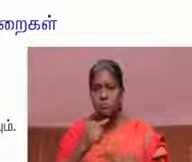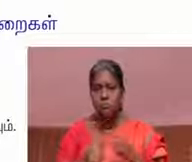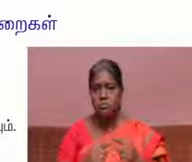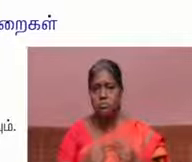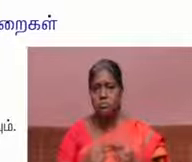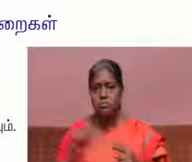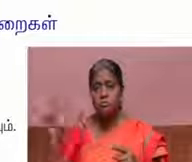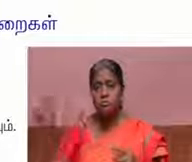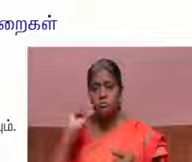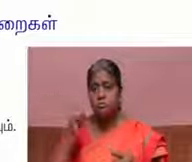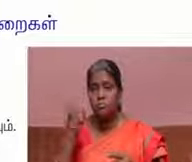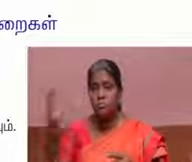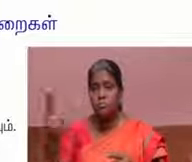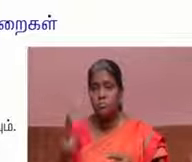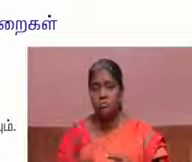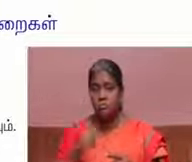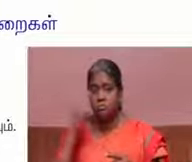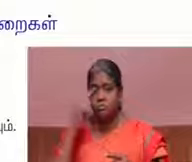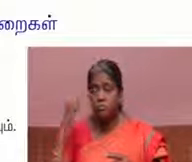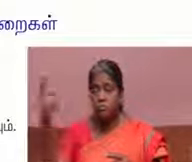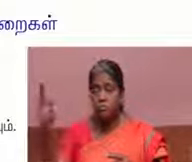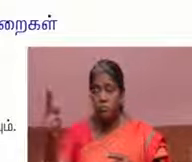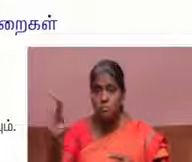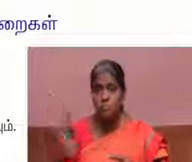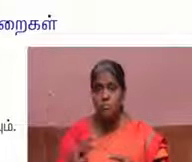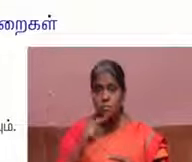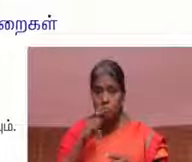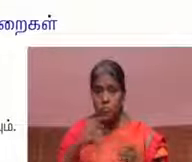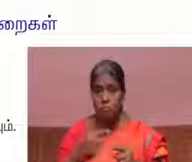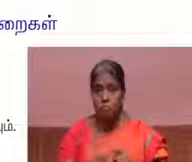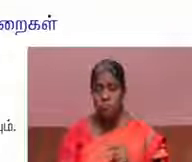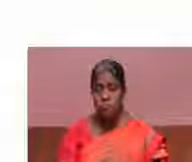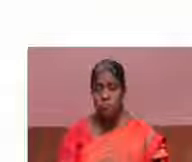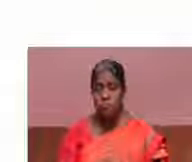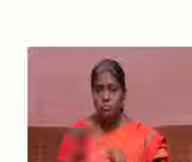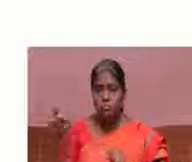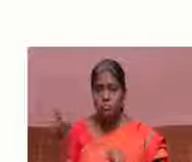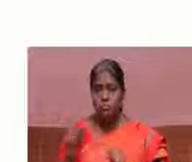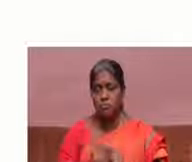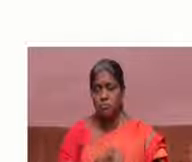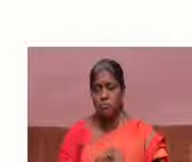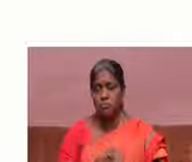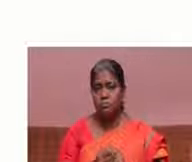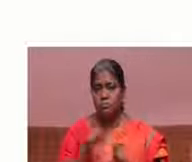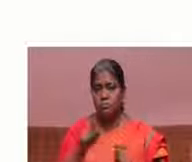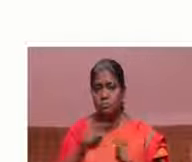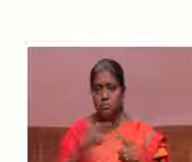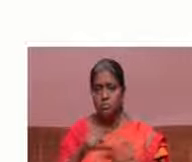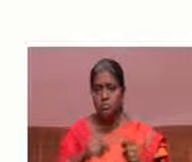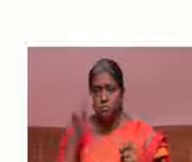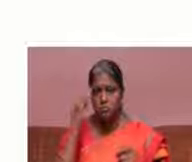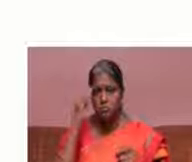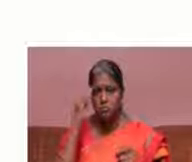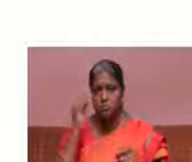பேசும் பொழுது அந்த நபரை பார்த்து கண்ணை பார்த்து பேசவும். அவர்கள் நீங்கள்